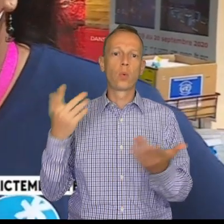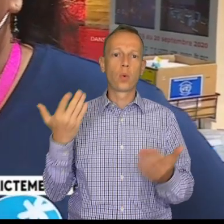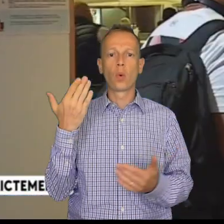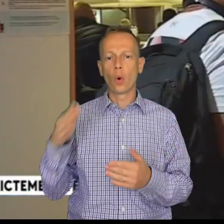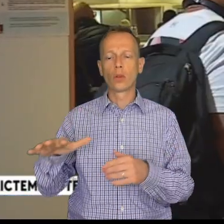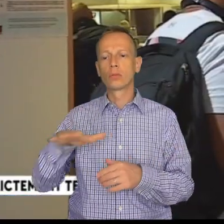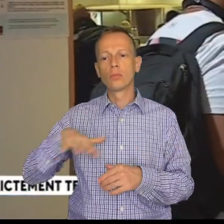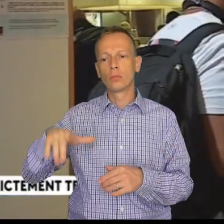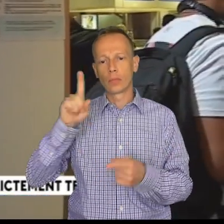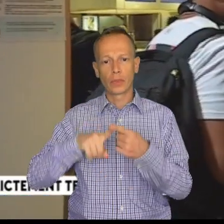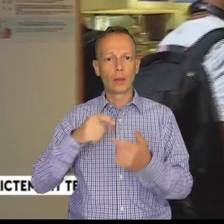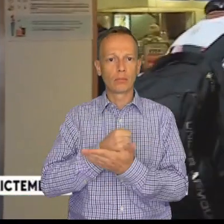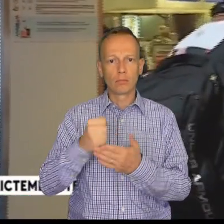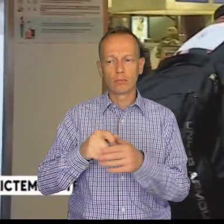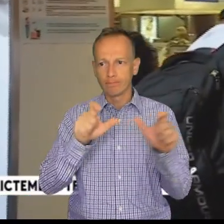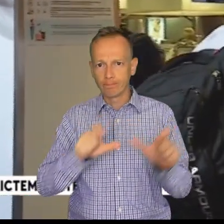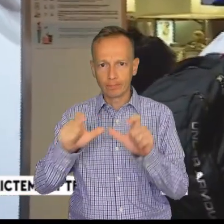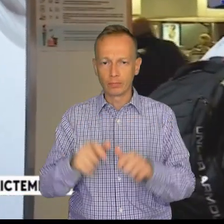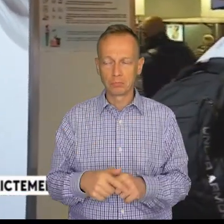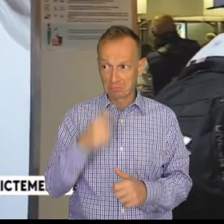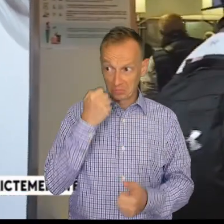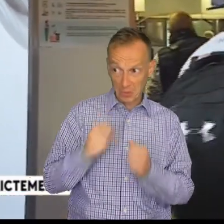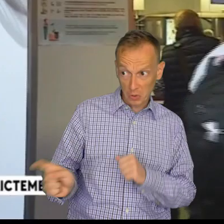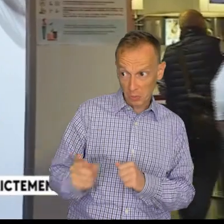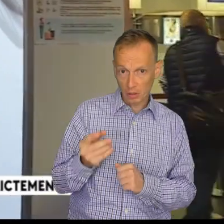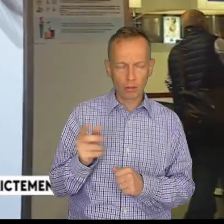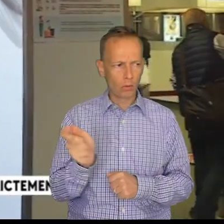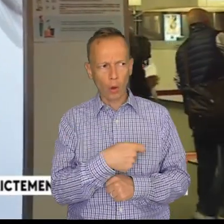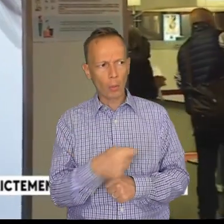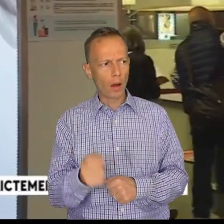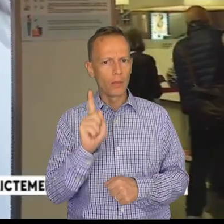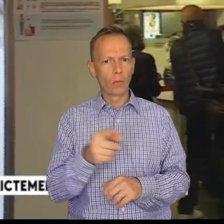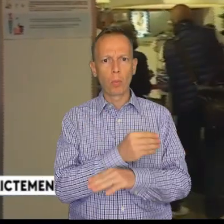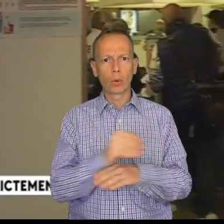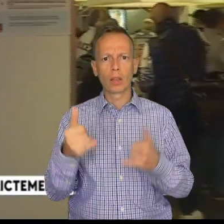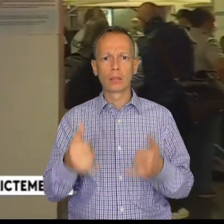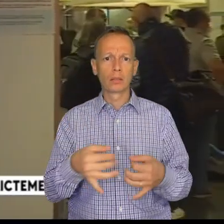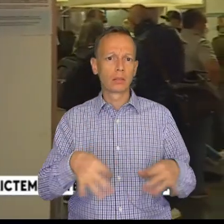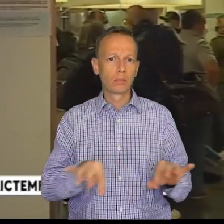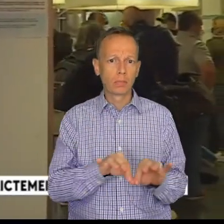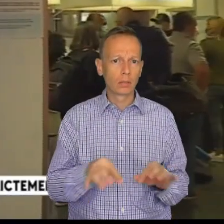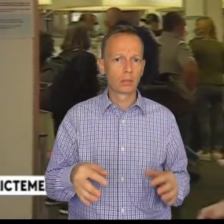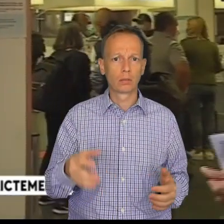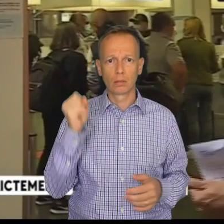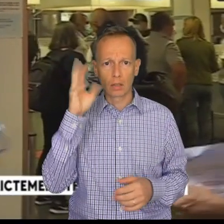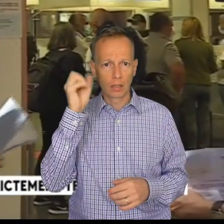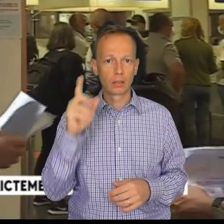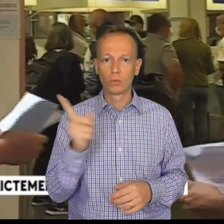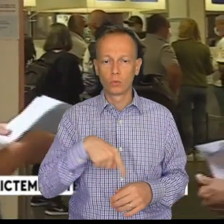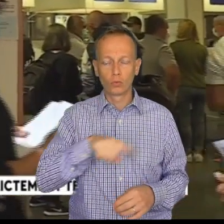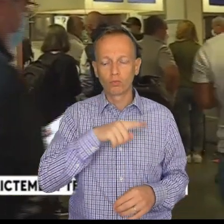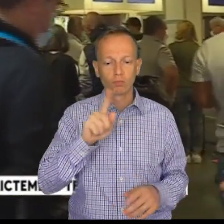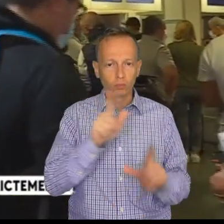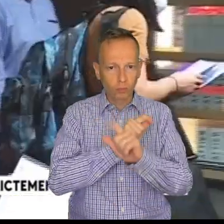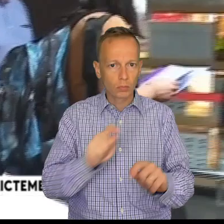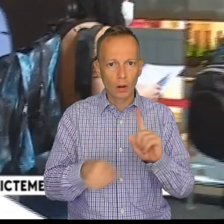de chez eux. Ça vous dérange pas trop ces mesures-là? Non, je trouve ça normal au final de protéger le Fénois, donc il n'y a pas de souci, on s'y